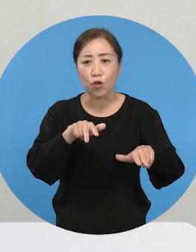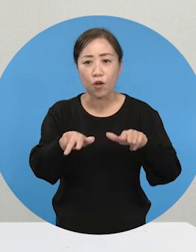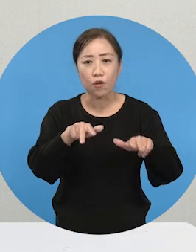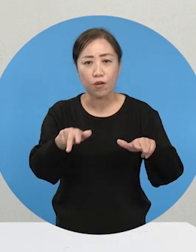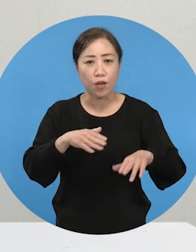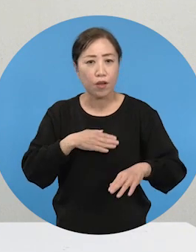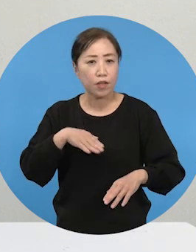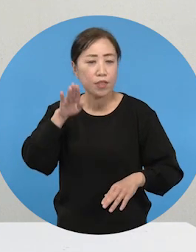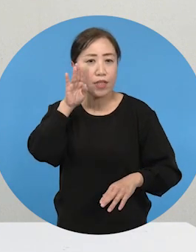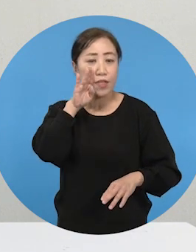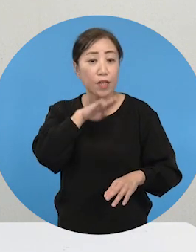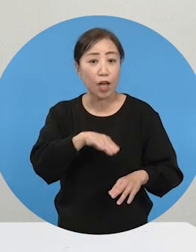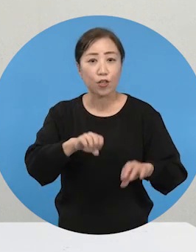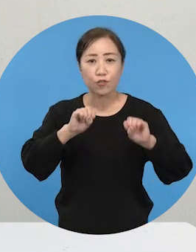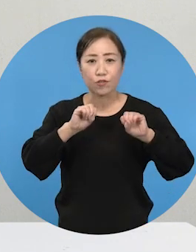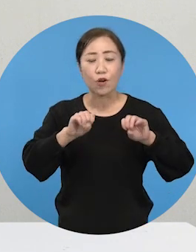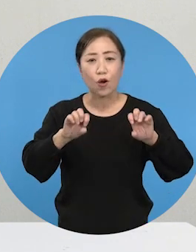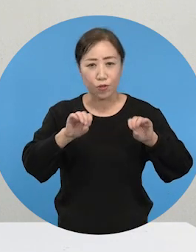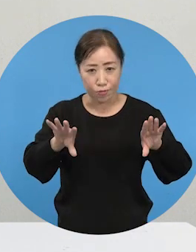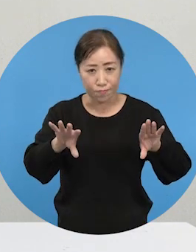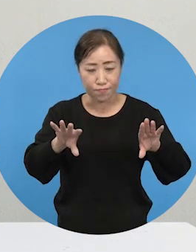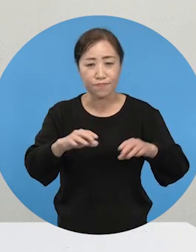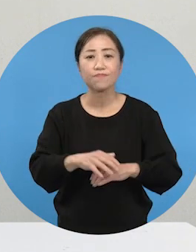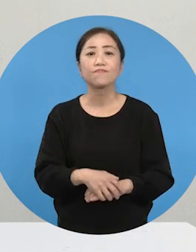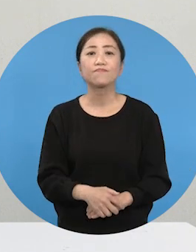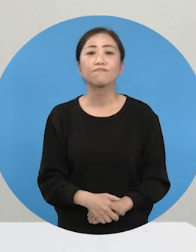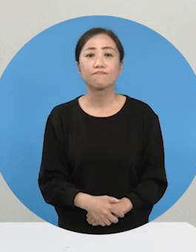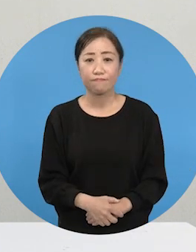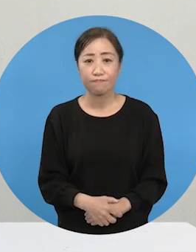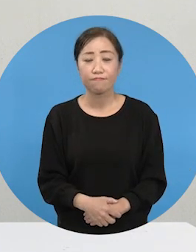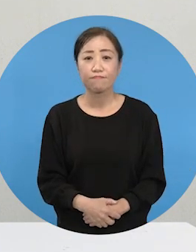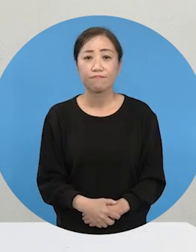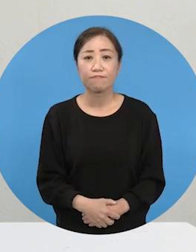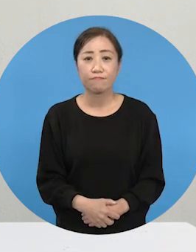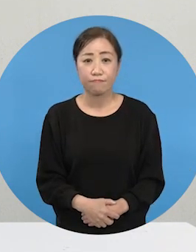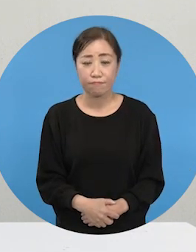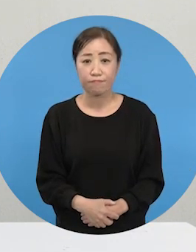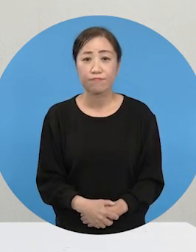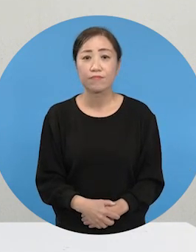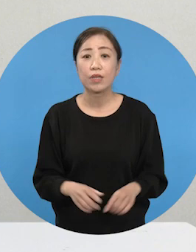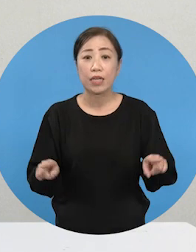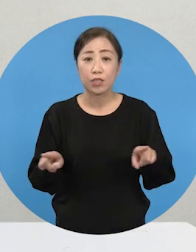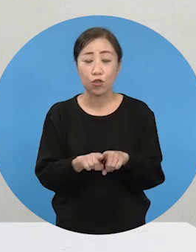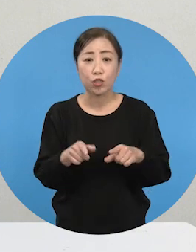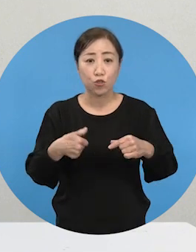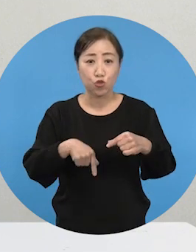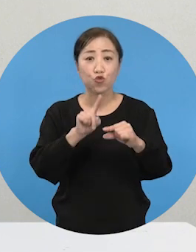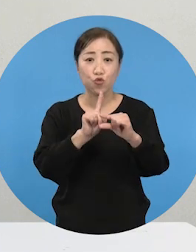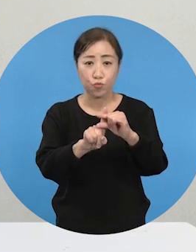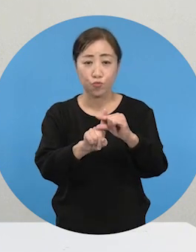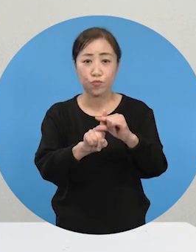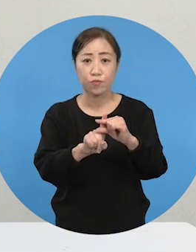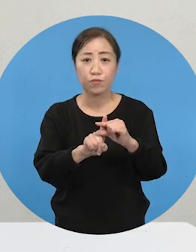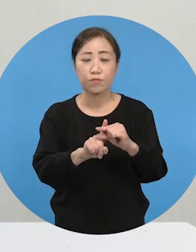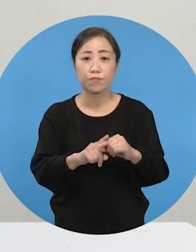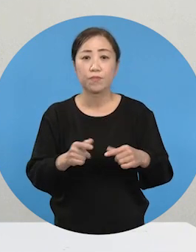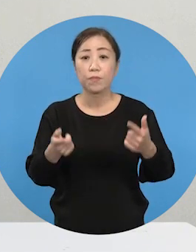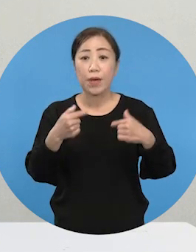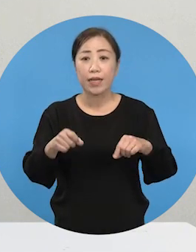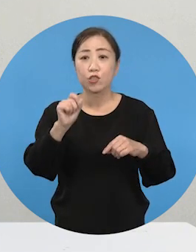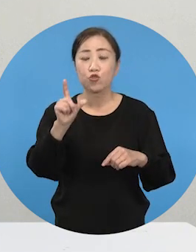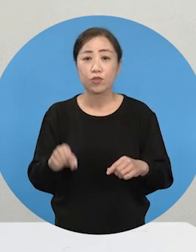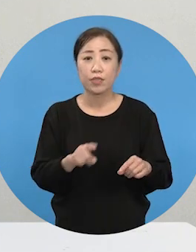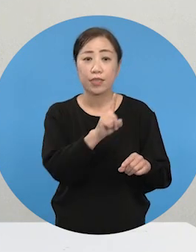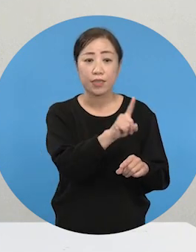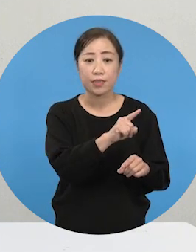近に感じていただくことを目指す番組です。新番組一緒に府中は毎